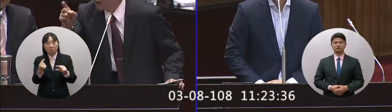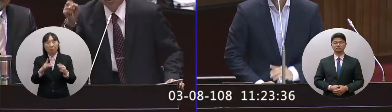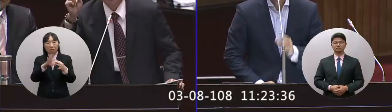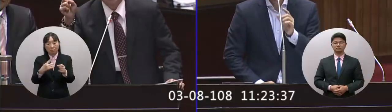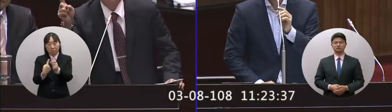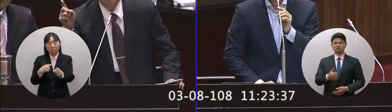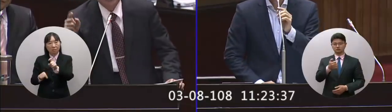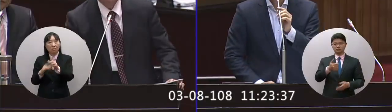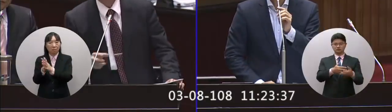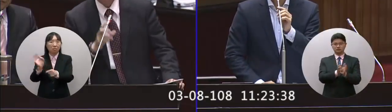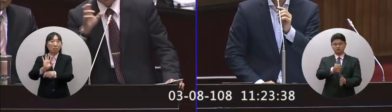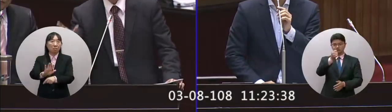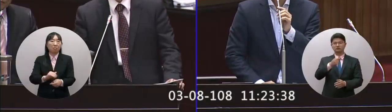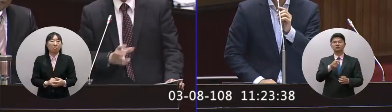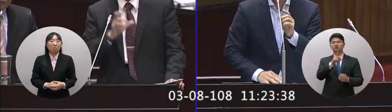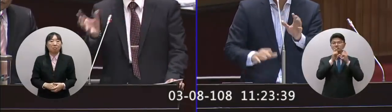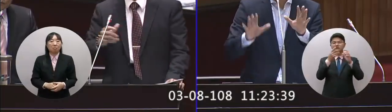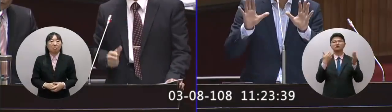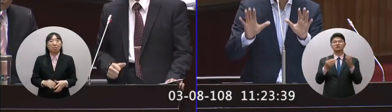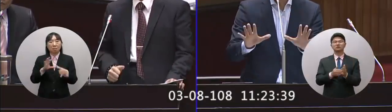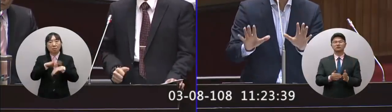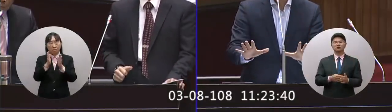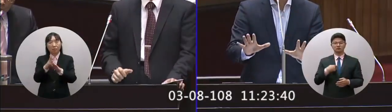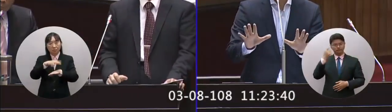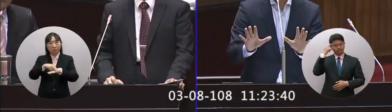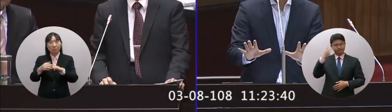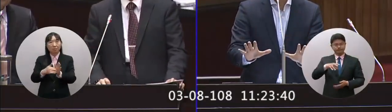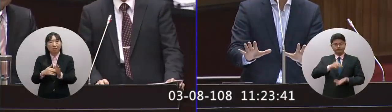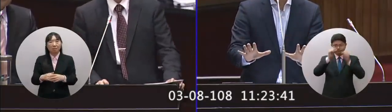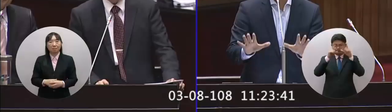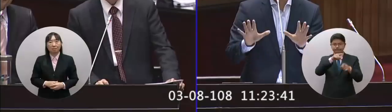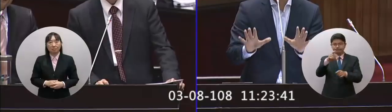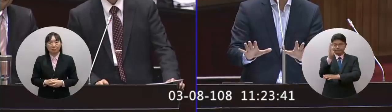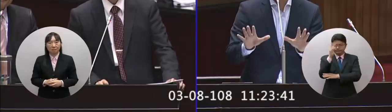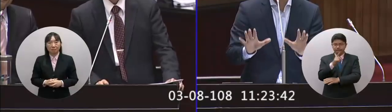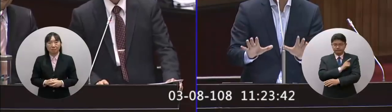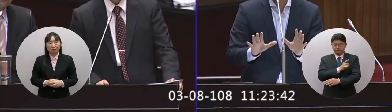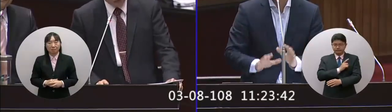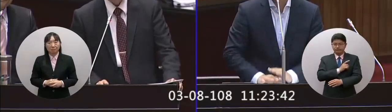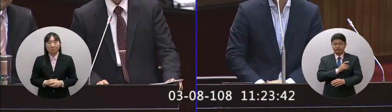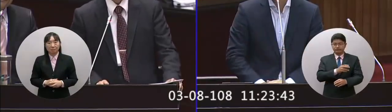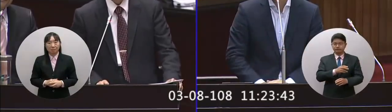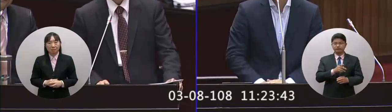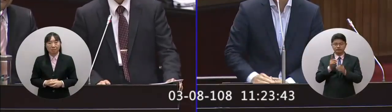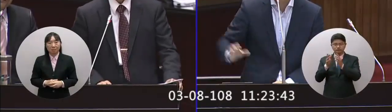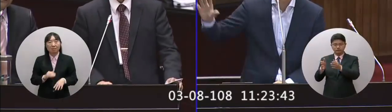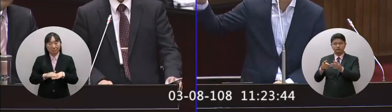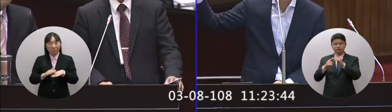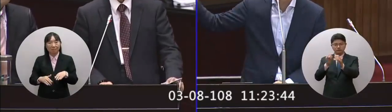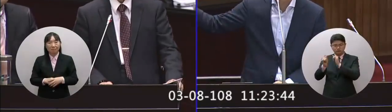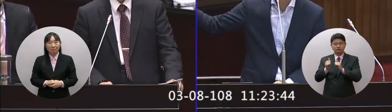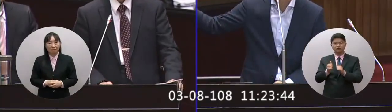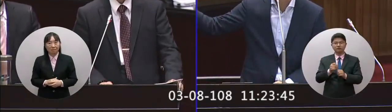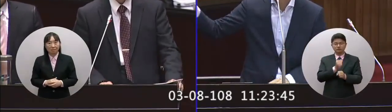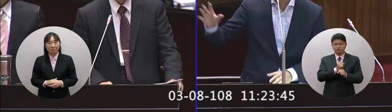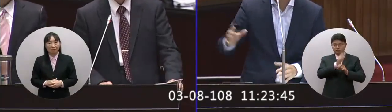有涨。 好，谢谢部长，谢谢，很清楚。好，我想我还是要提醒政府，你们要很务实、诚实的面对民众，你们到底能